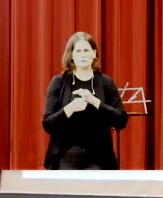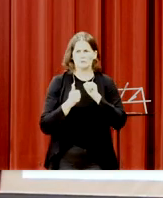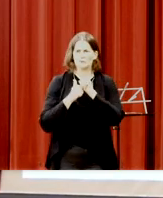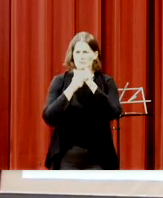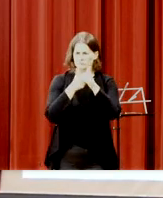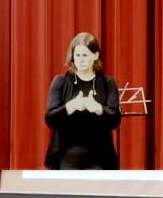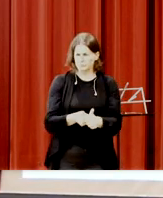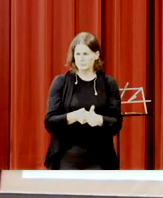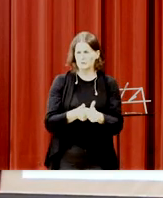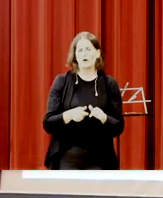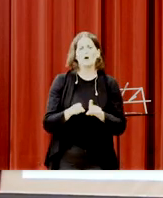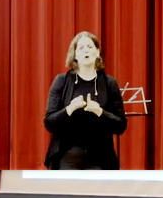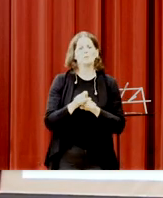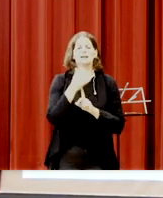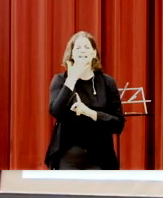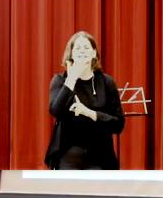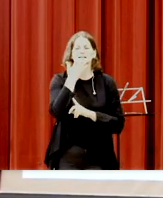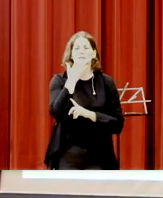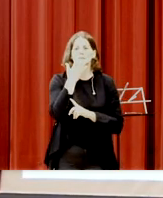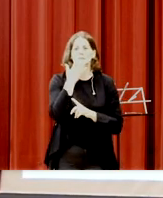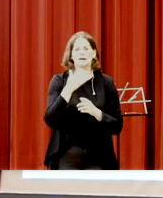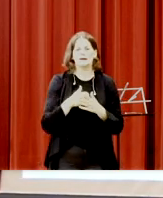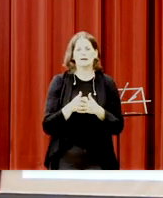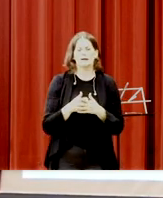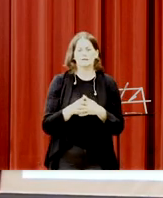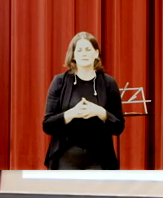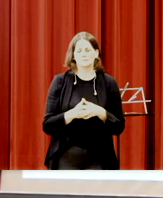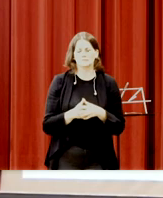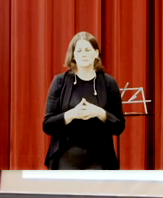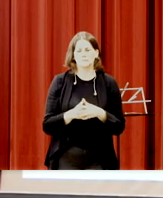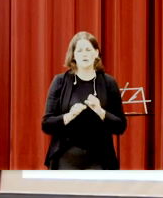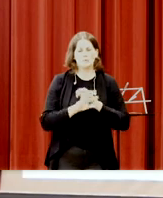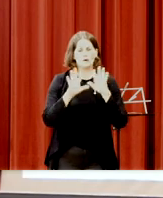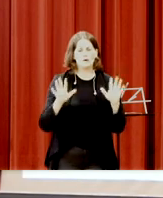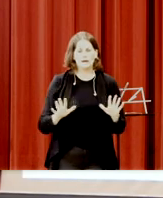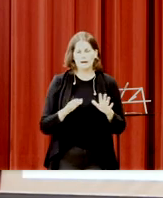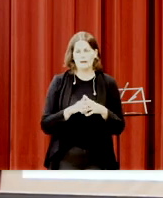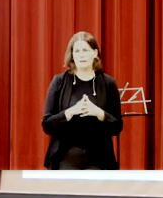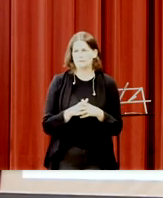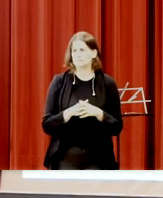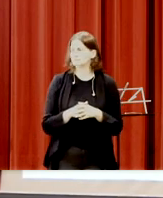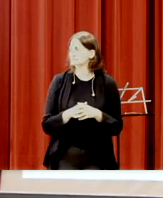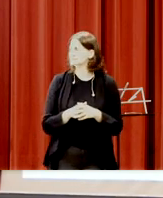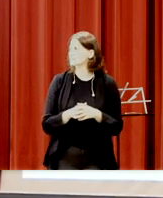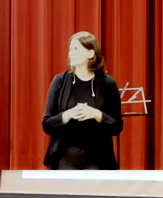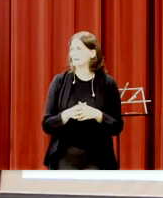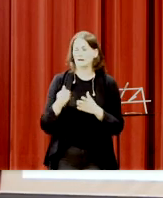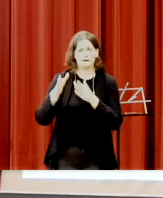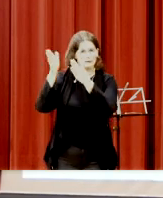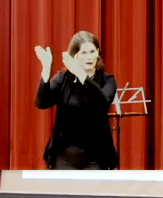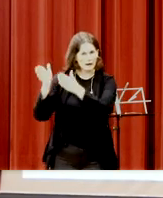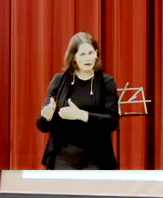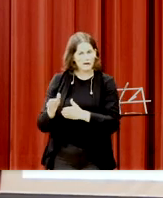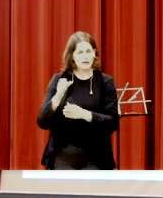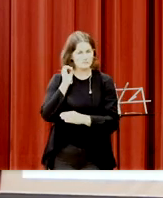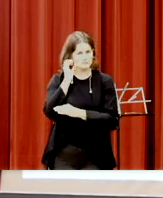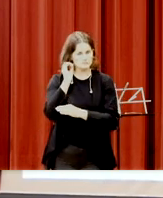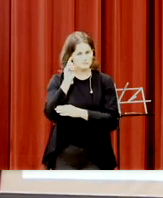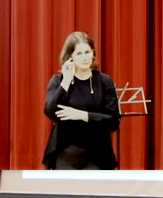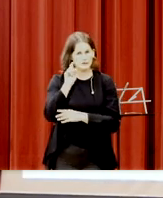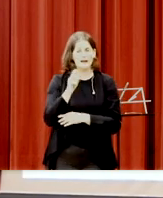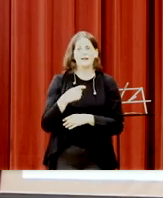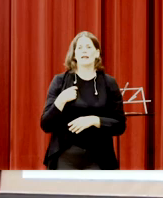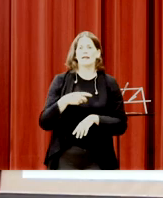ponent, la delegada del govern, la presidenta de la Diputació, l'alcaldessa de Reus, l'alcalde de